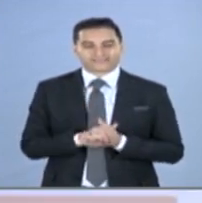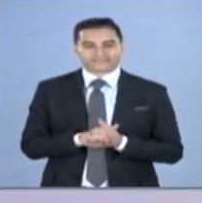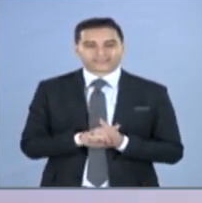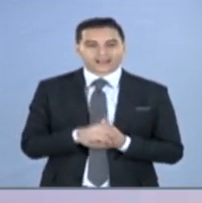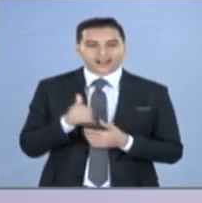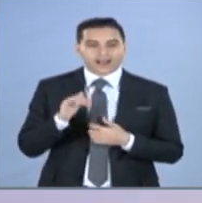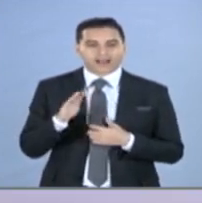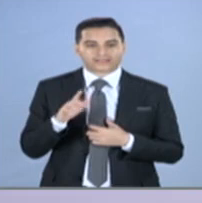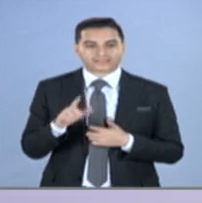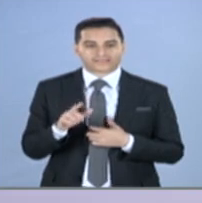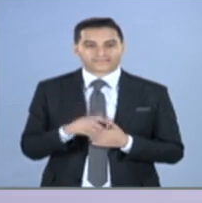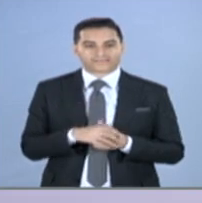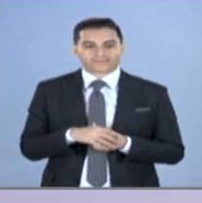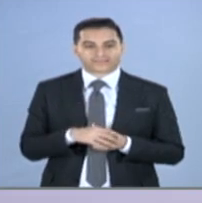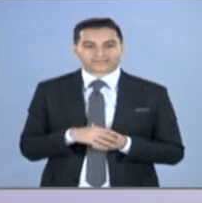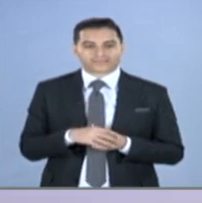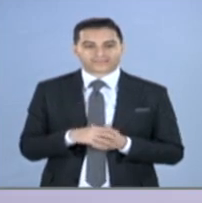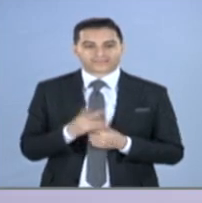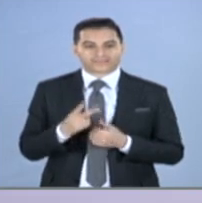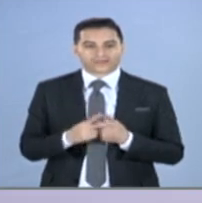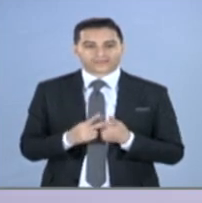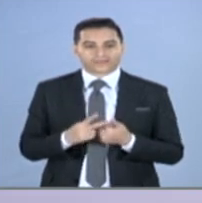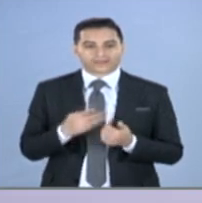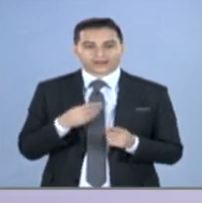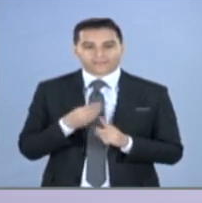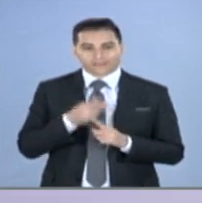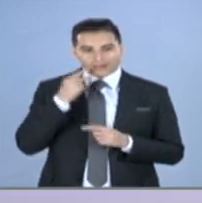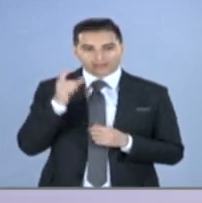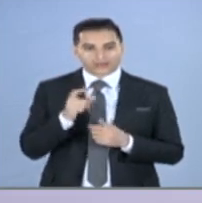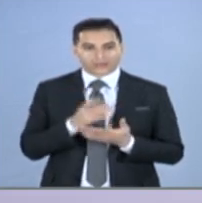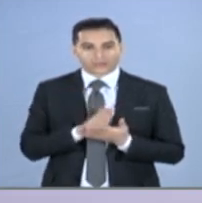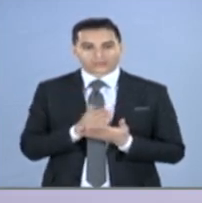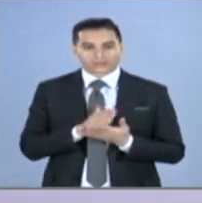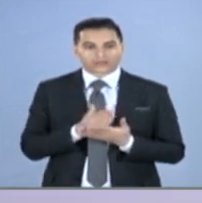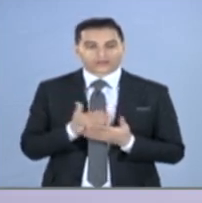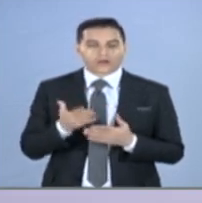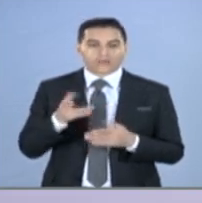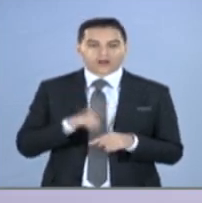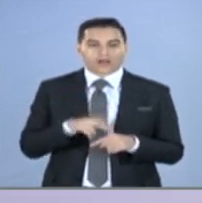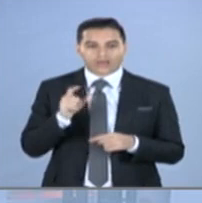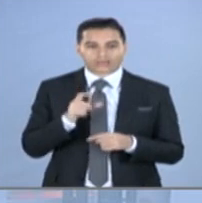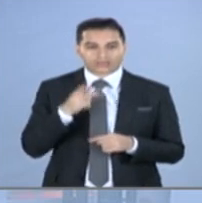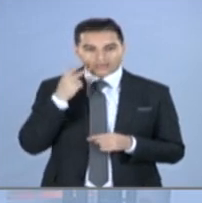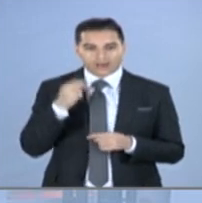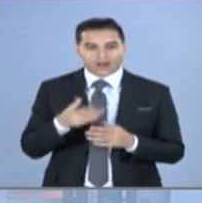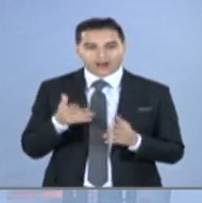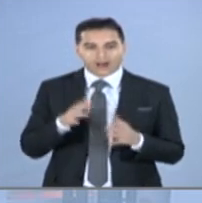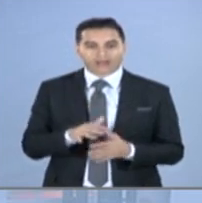أيسل، هما دولتين الحقيقة، بس أنا بحب إيطاليا واليونان، بس إيطاليا أكتر. إيطاليا